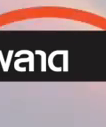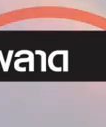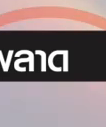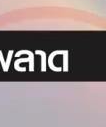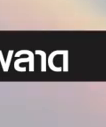เ